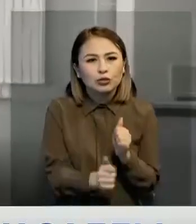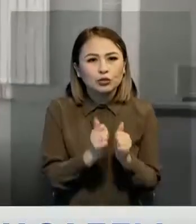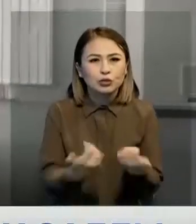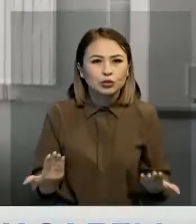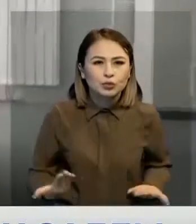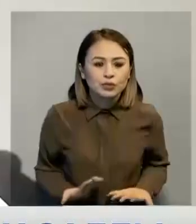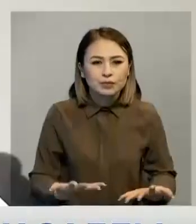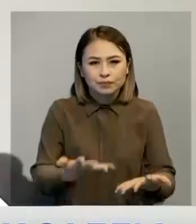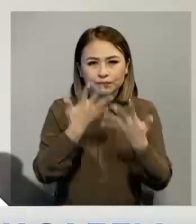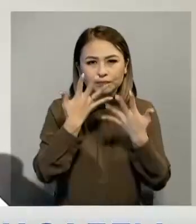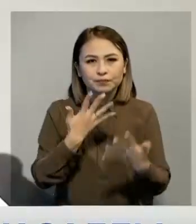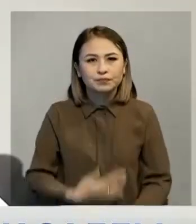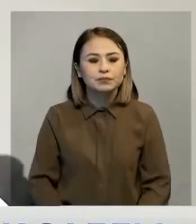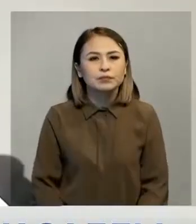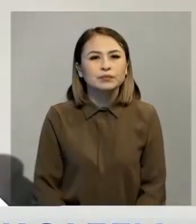жұмысынан бөлінеді.